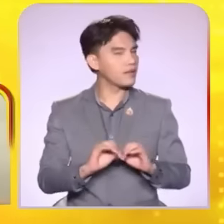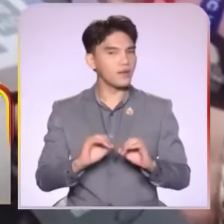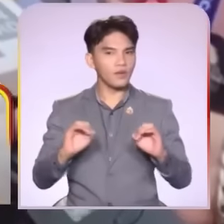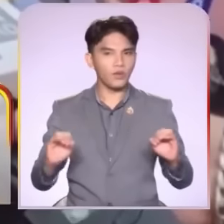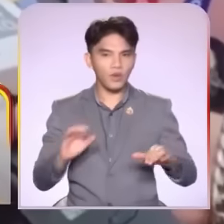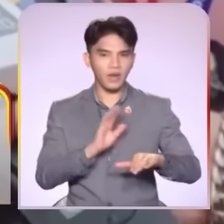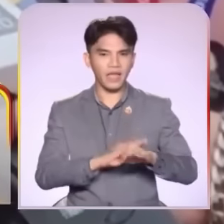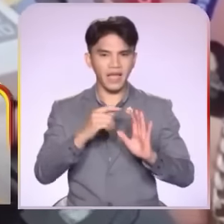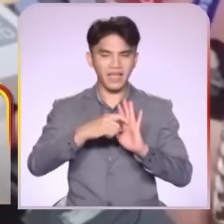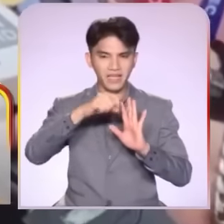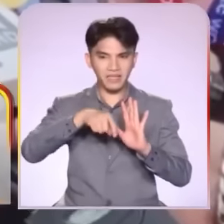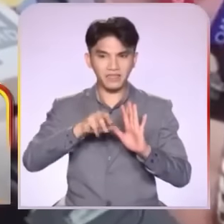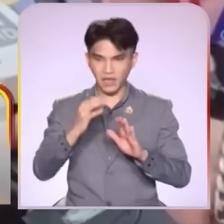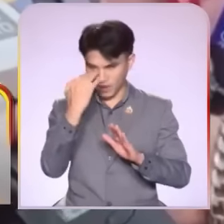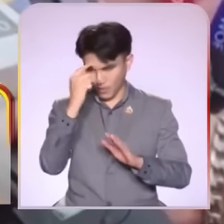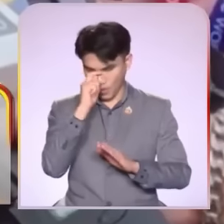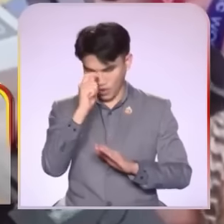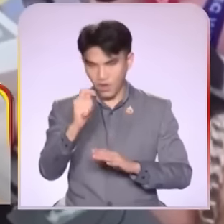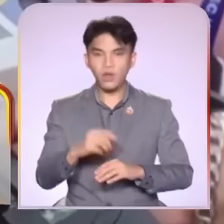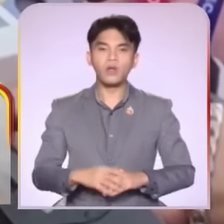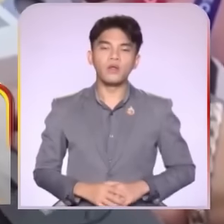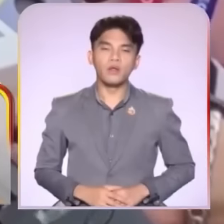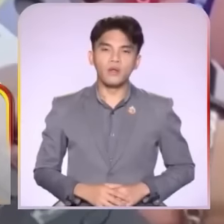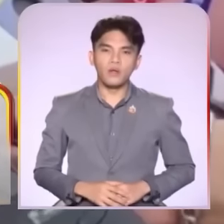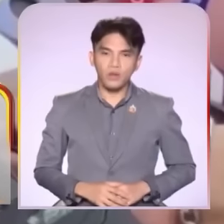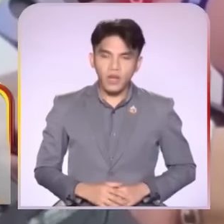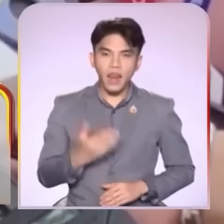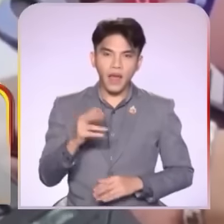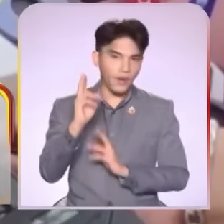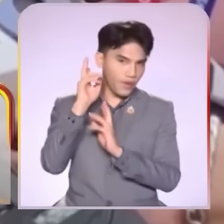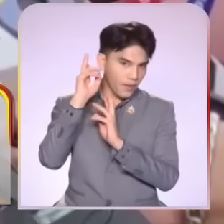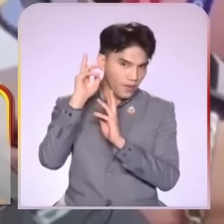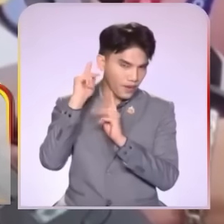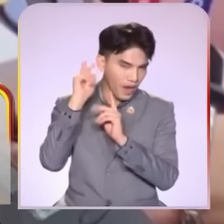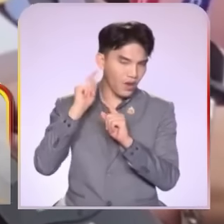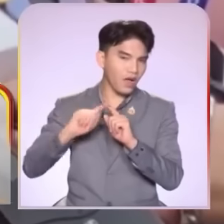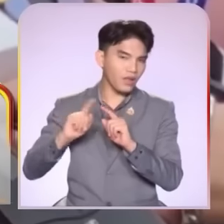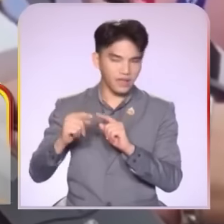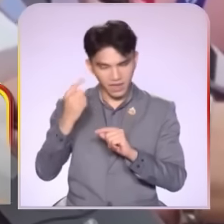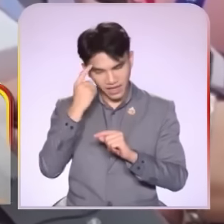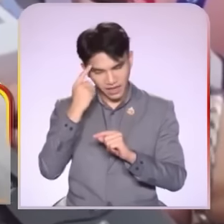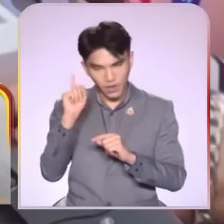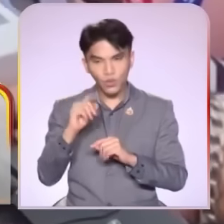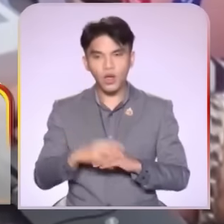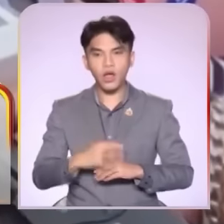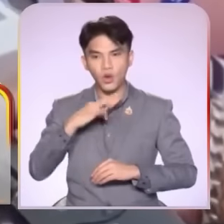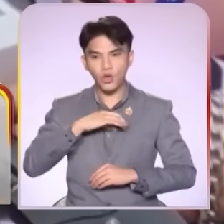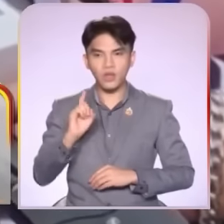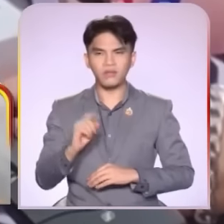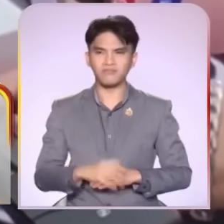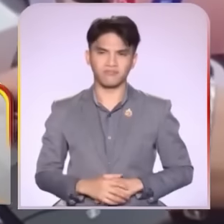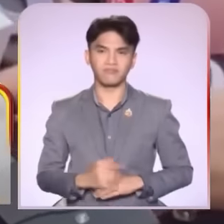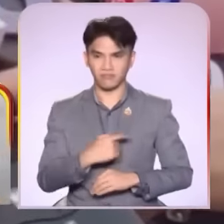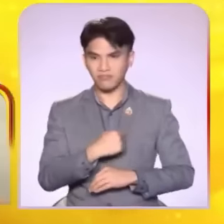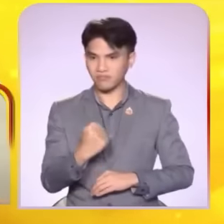วที่เรียกบอสแซมเพราะว่าก็ให้ความเคารพนับถือทีนี้หลังจากเกิดกระแสข่าวนี้ถามว่าแล้วพี่ดาว่ายังไงยังรู้สึกยังไงเขาบอก